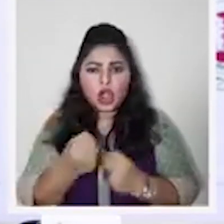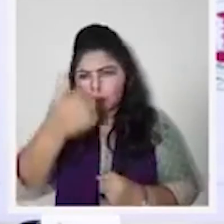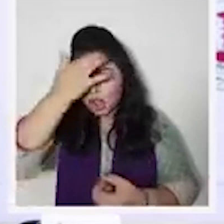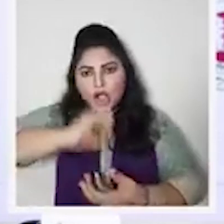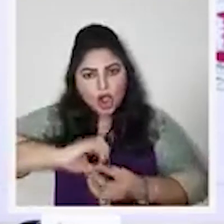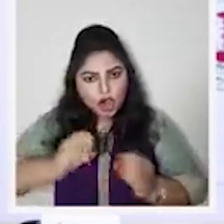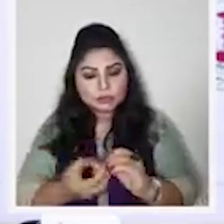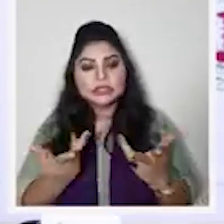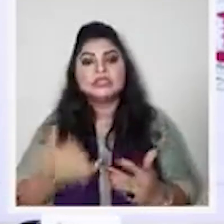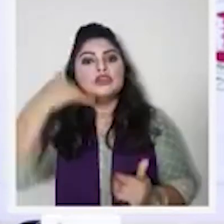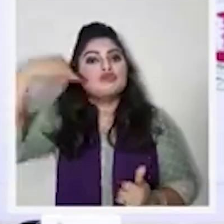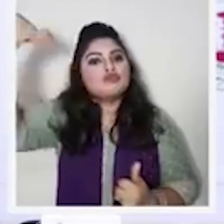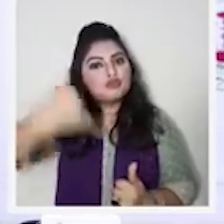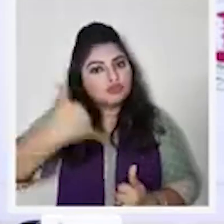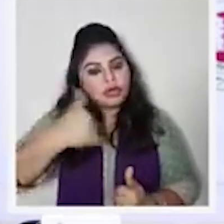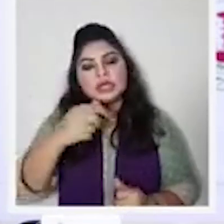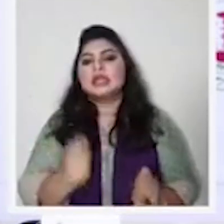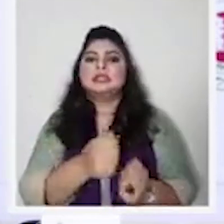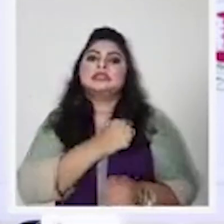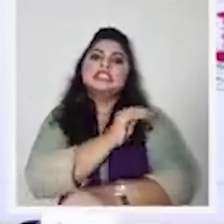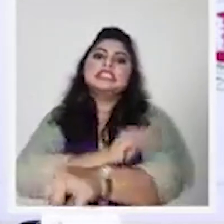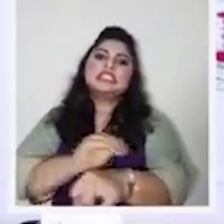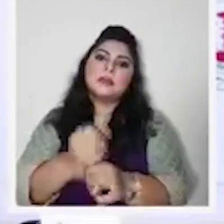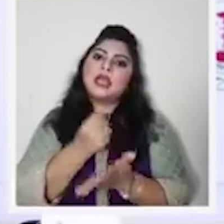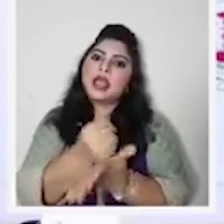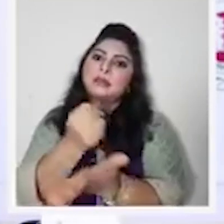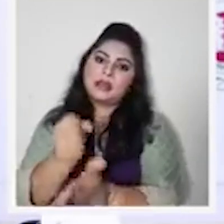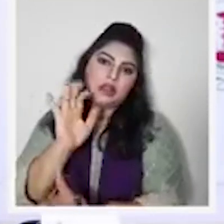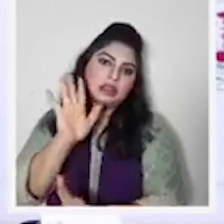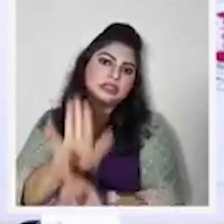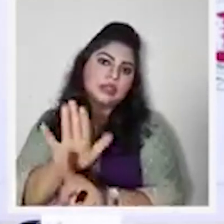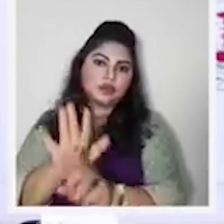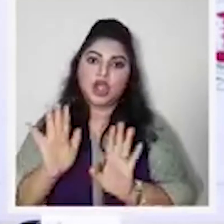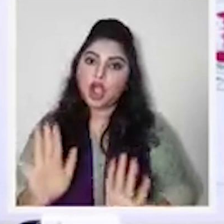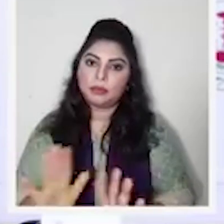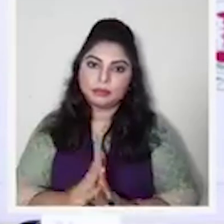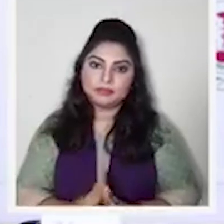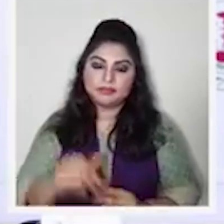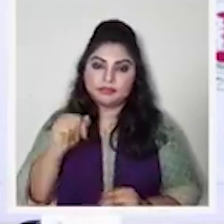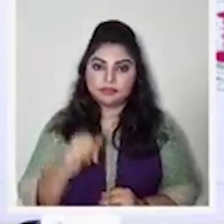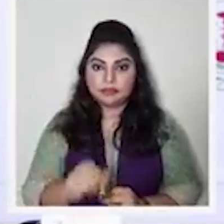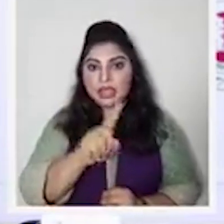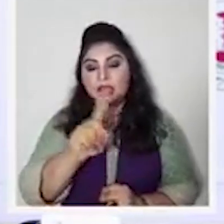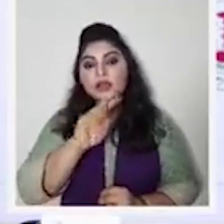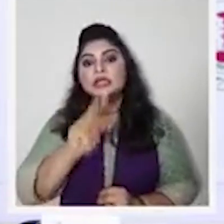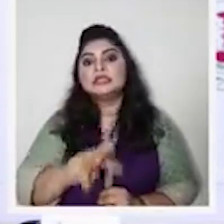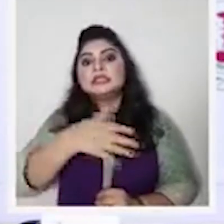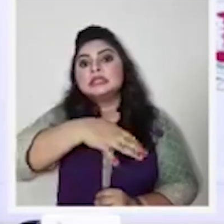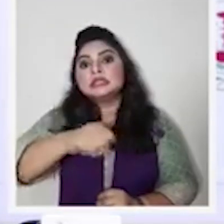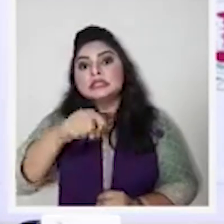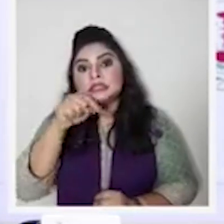নাম্বারগুলি দেওয়া আছে ওয়েবসাইটে, যে টেলিফোন নাম্বার থেকে আপনারা যে কোনো ধরনের অভিযোগ, সমস্যা এই করতে পারেন এবং সেবা নিতে